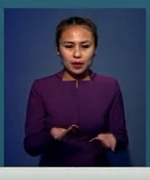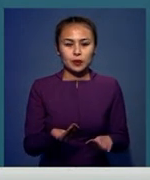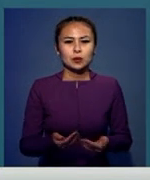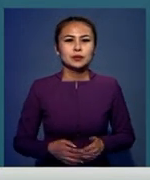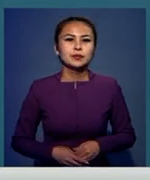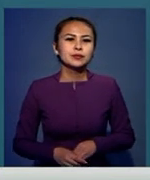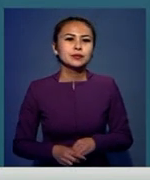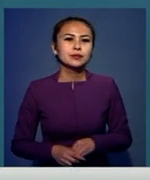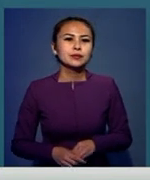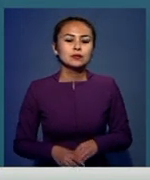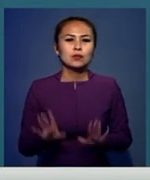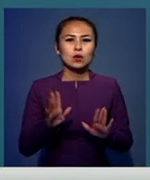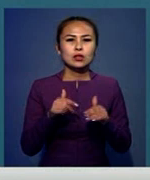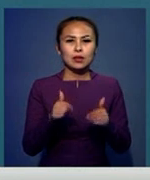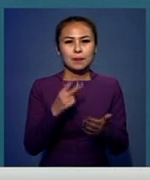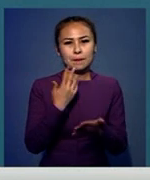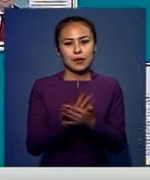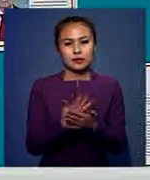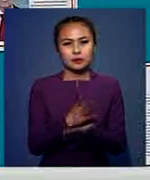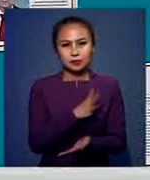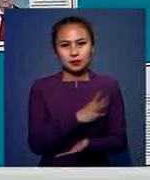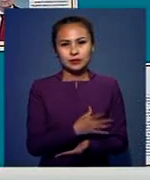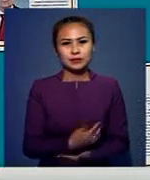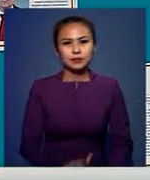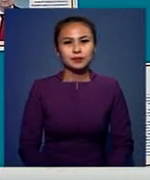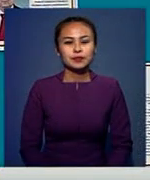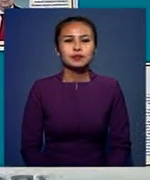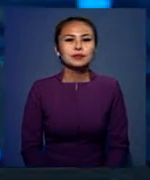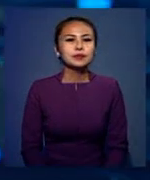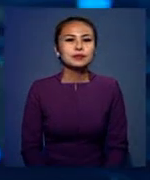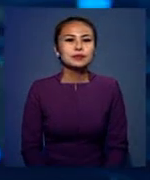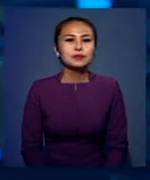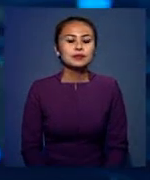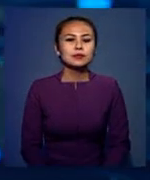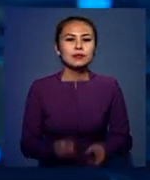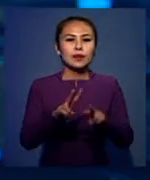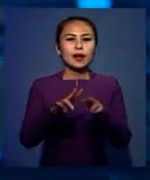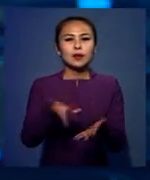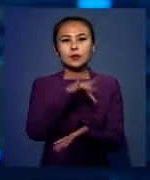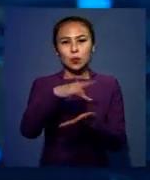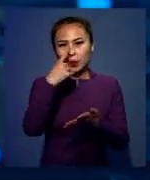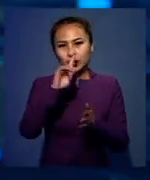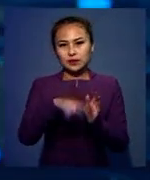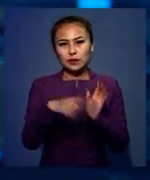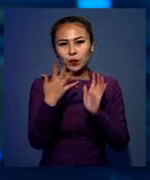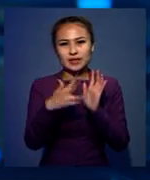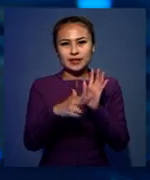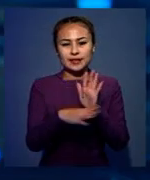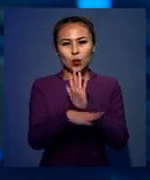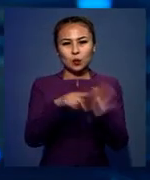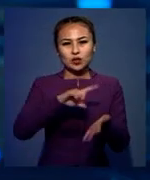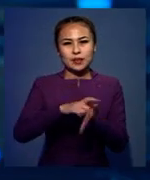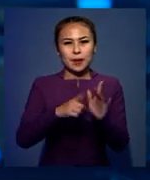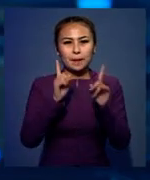болсын елімізге, жақсылығымызға дарысын деп тілек айтамын. Астана қаласындағы нөмірі